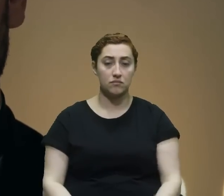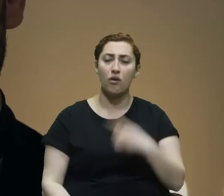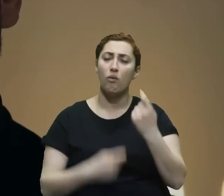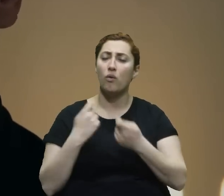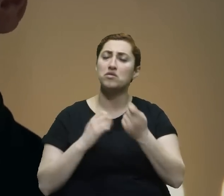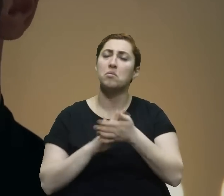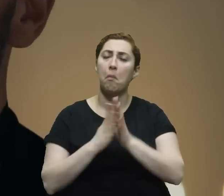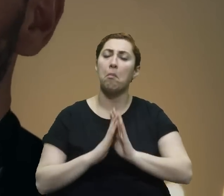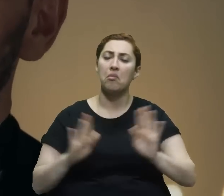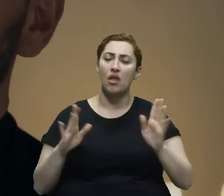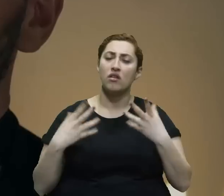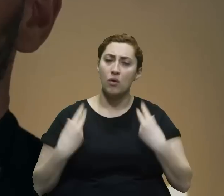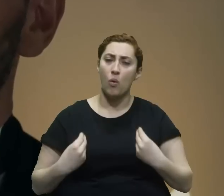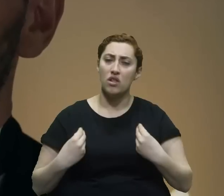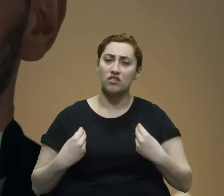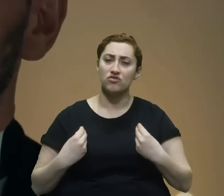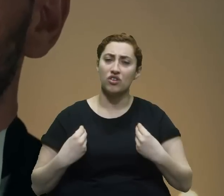O iş öyle bir bitecek ki paşam.